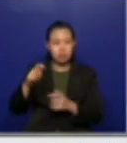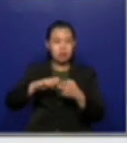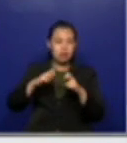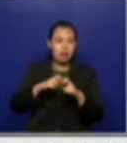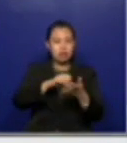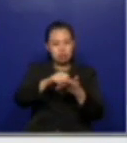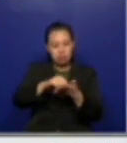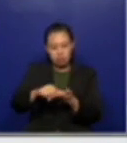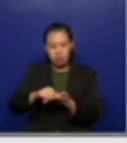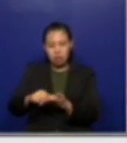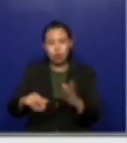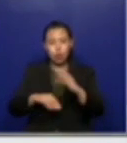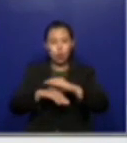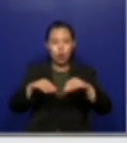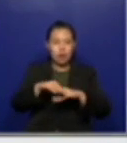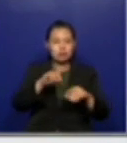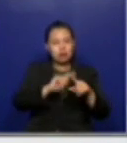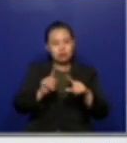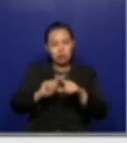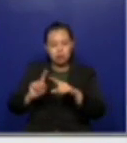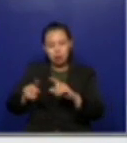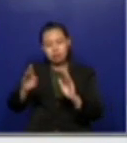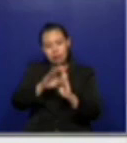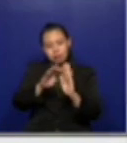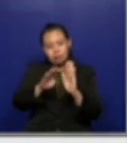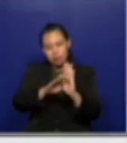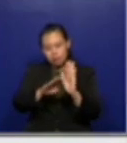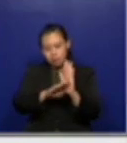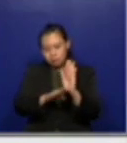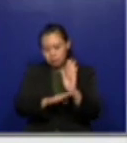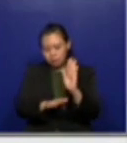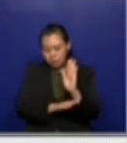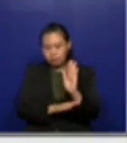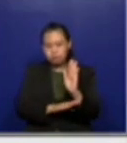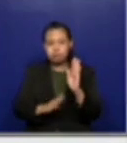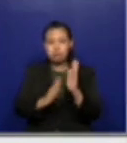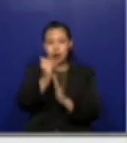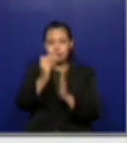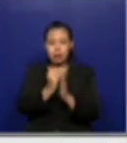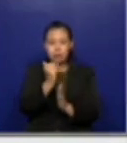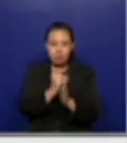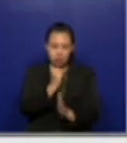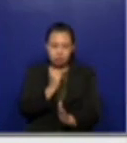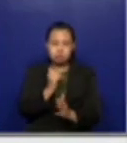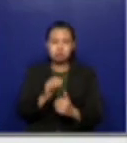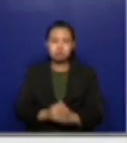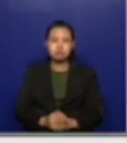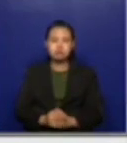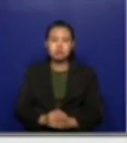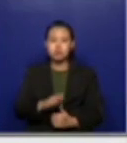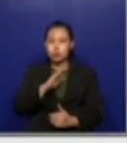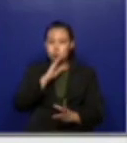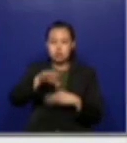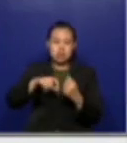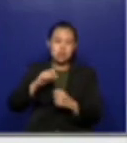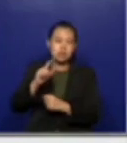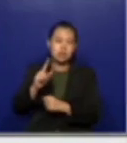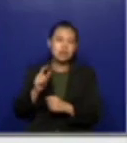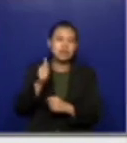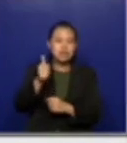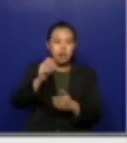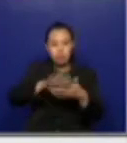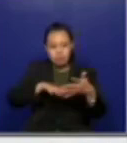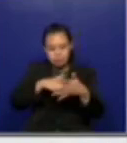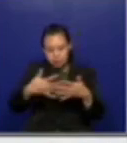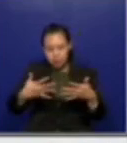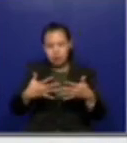ยแก้ไขปัญหาทีละอย่างทีละอย่างครับผมจะบอกอย่างนี้ครับว่าถ้าทำเศรษฐกิจดีด้วยวิธีการวางแผนอย่างเป็นระบบ